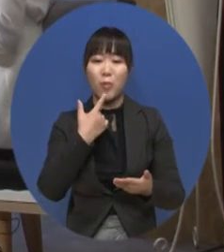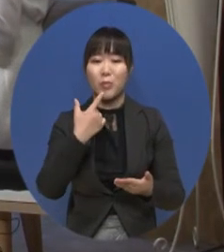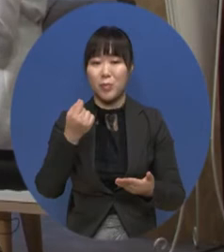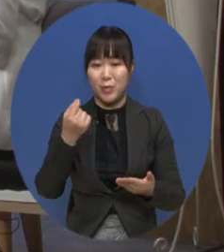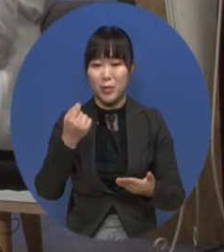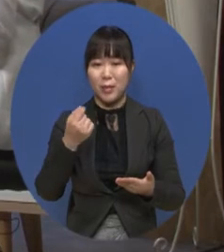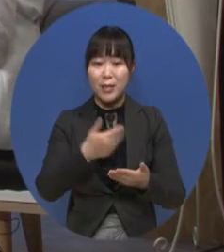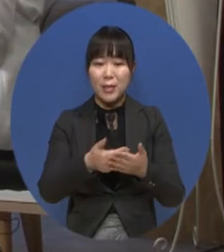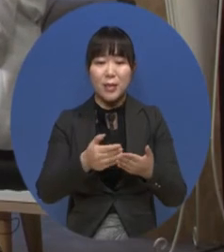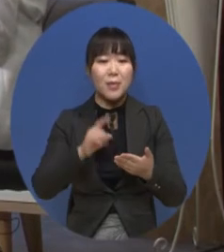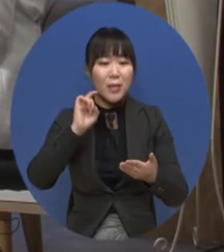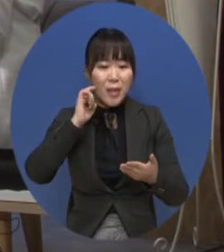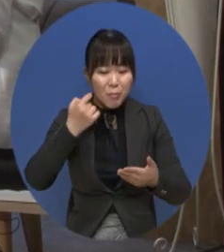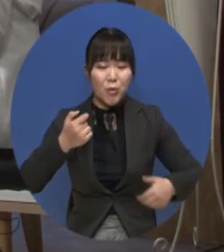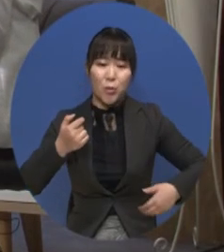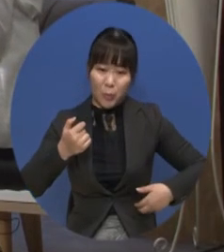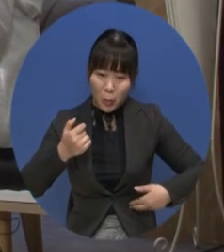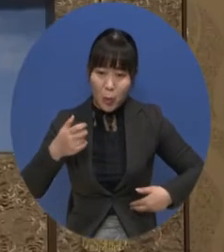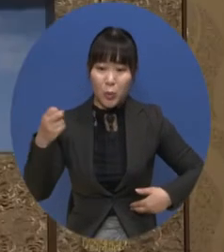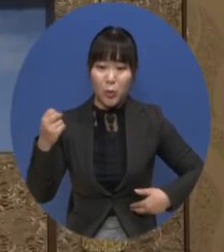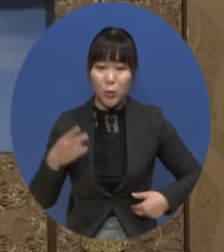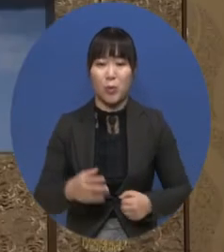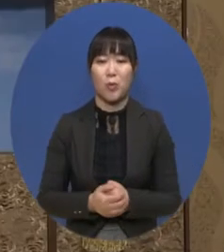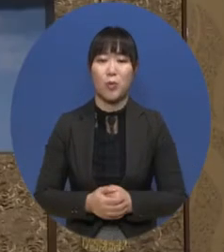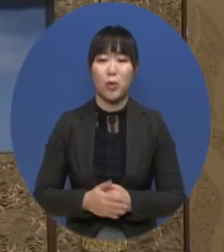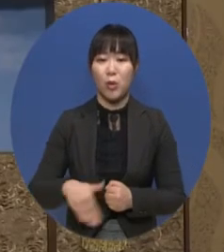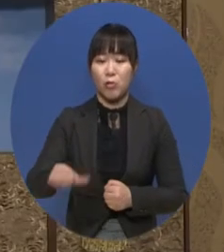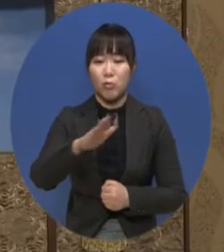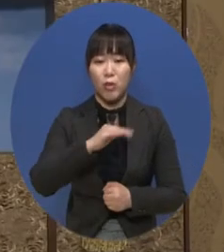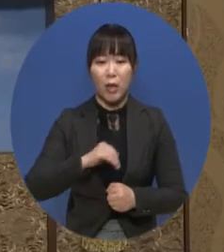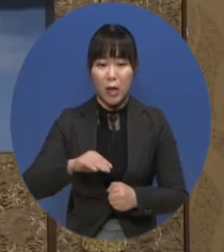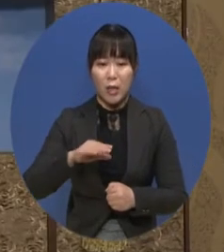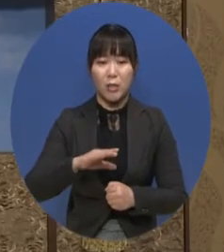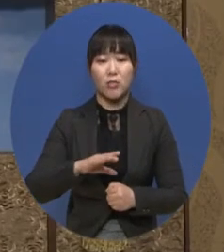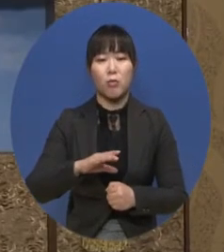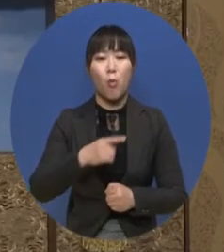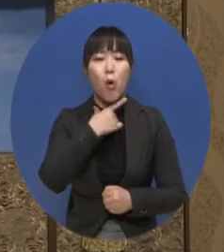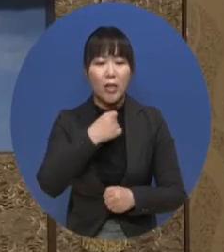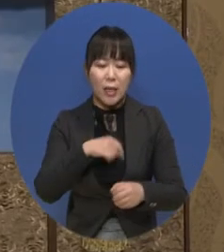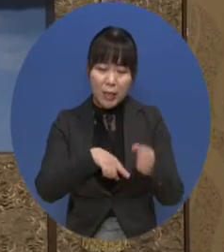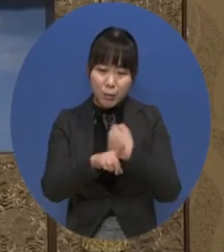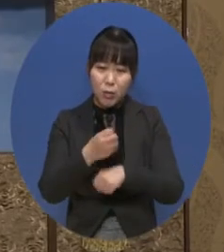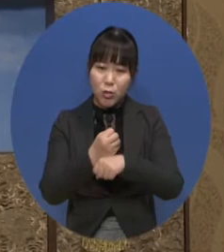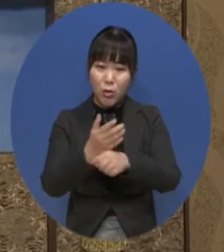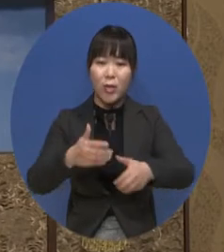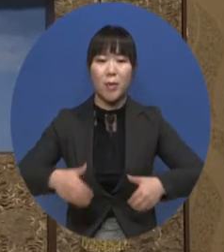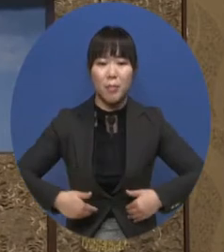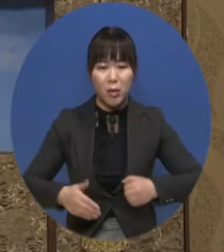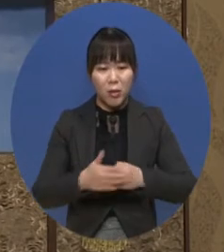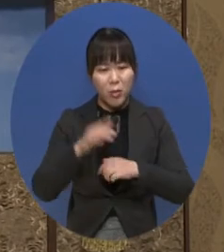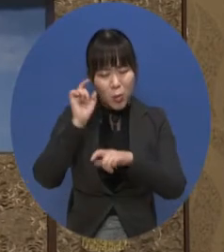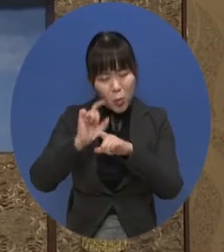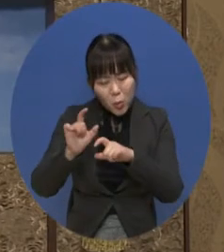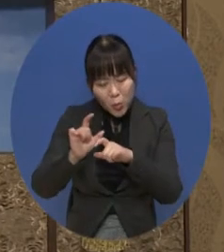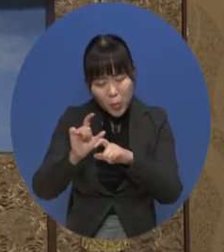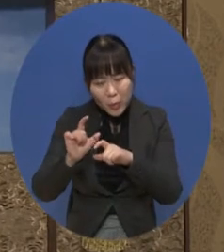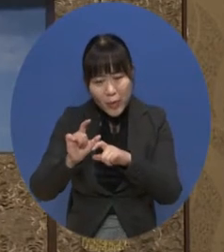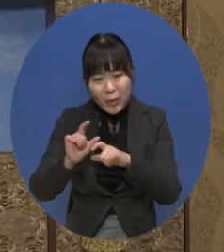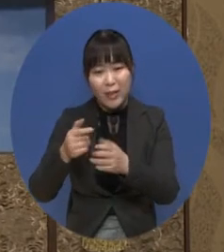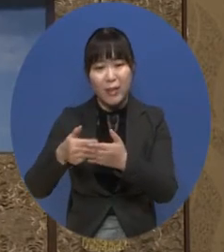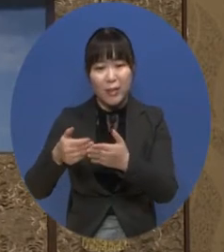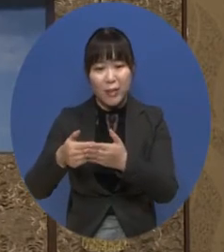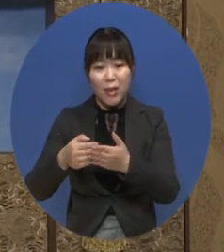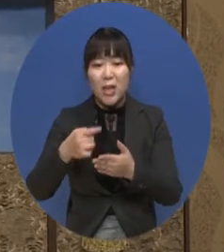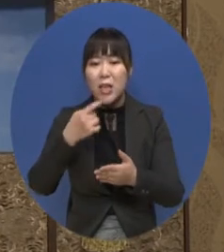그림체가. 그림이 예쁘기도 해야 되고 그리고 저희가 추구하는 메시지를 또 전달해야 되기 때문에 그러니까요. 고민하면서 그린 거죠. 이거